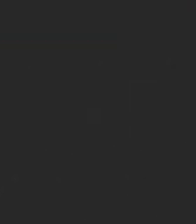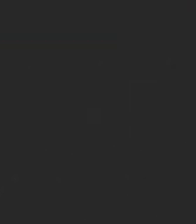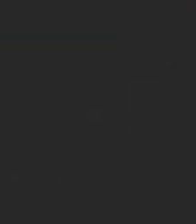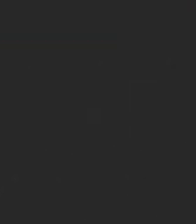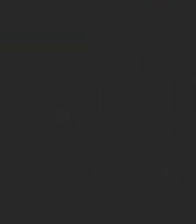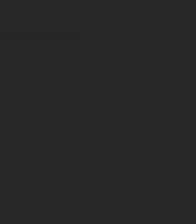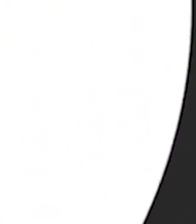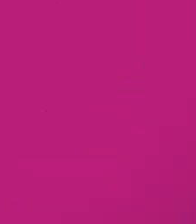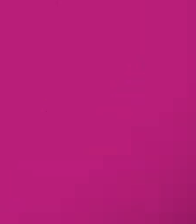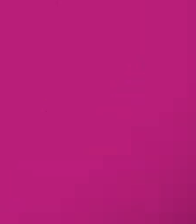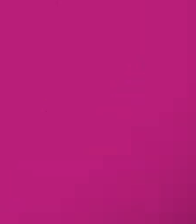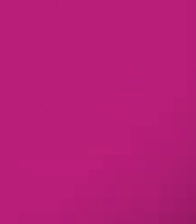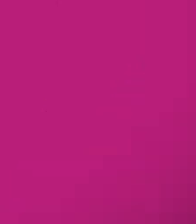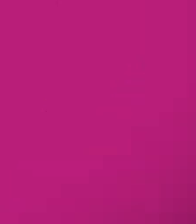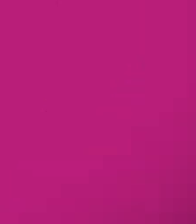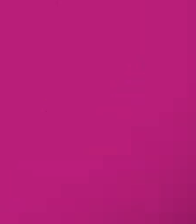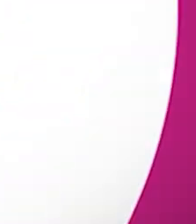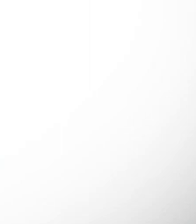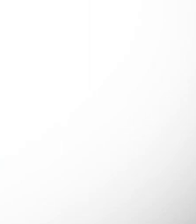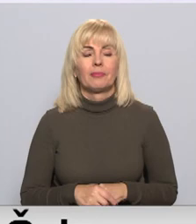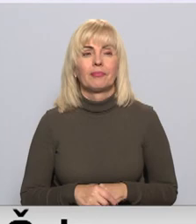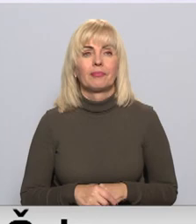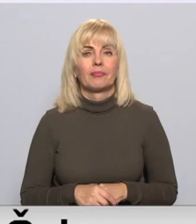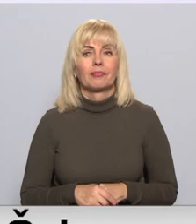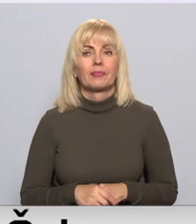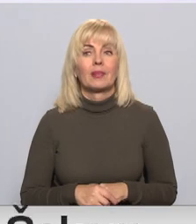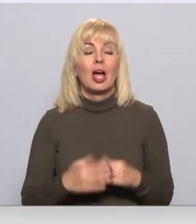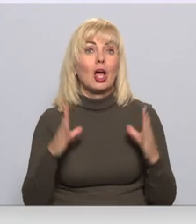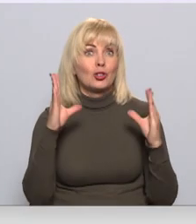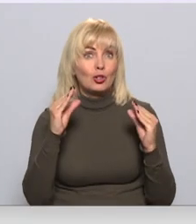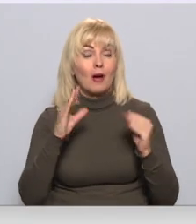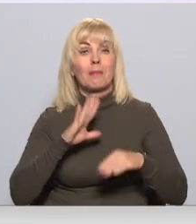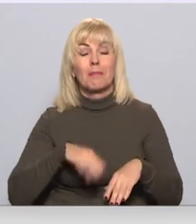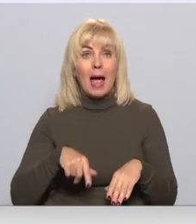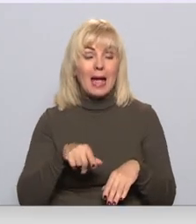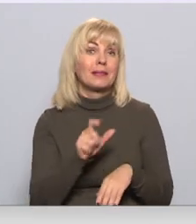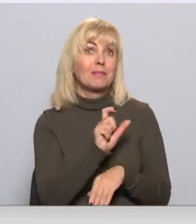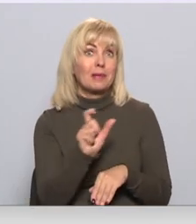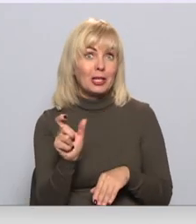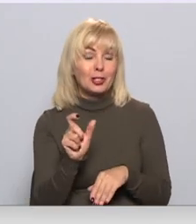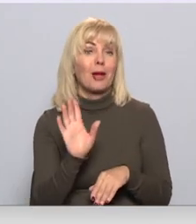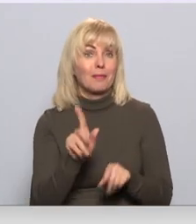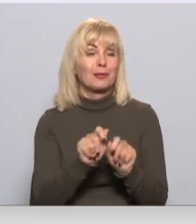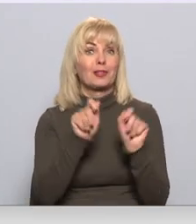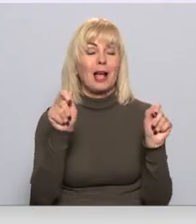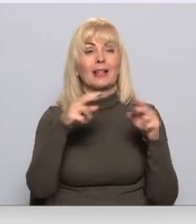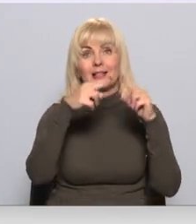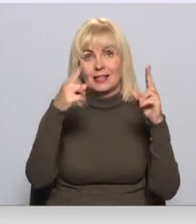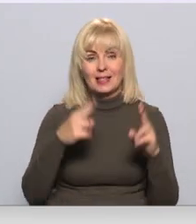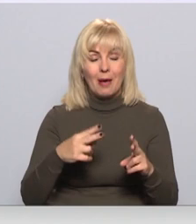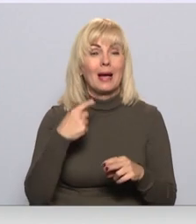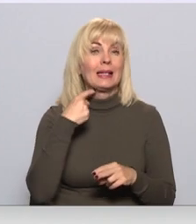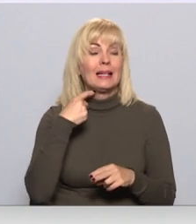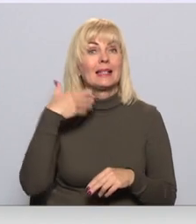Re, viss ēters ir te! Šovakar jau pēc neilga brīža tiks atklāts starptautiskais